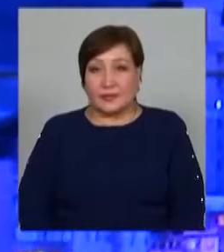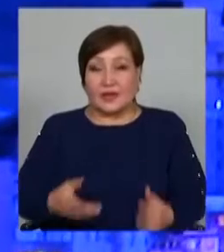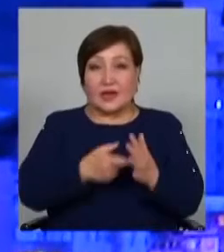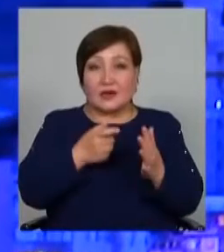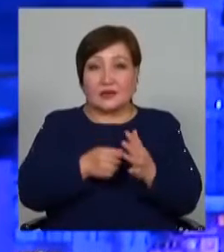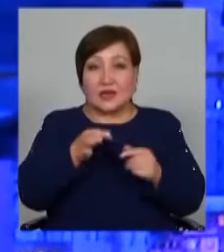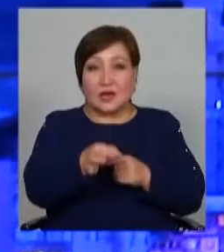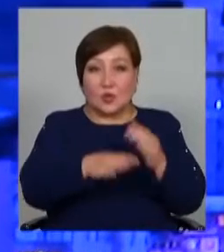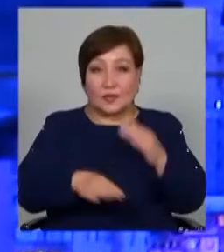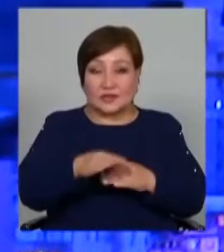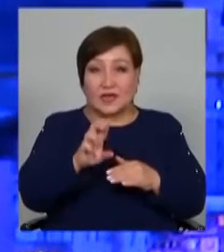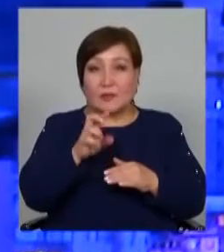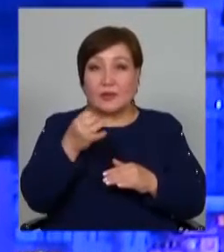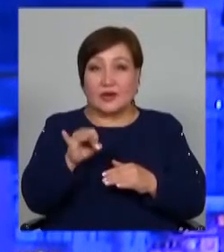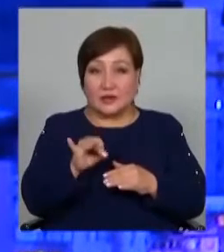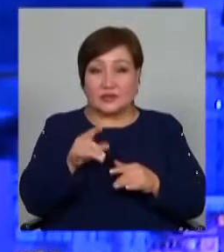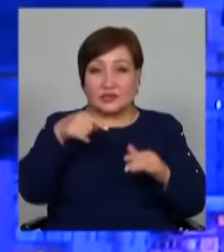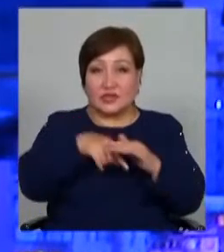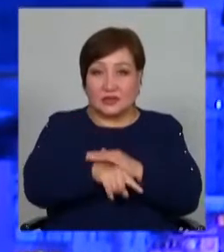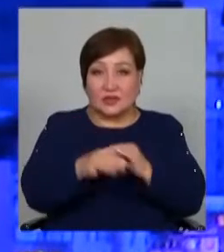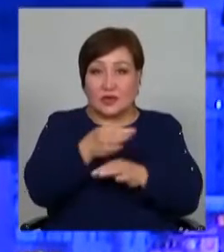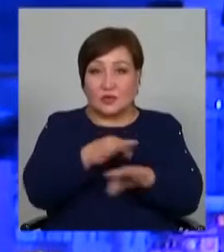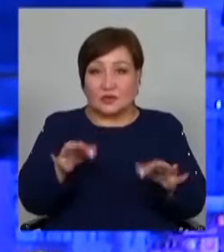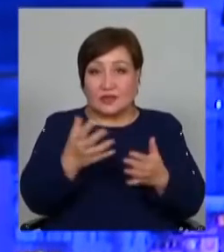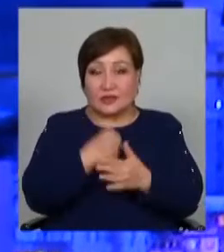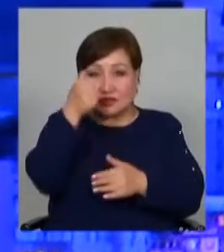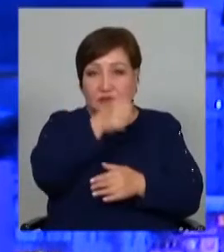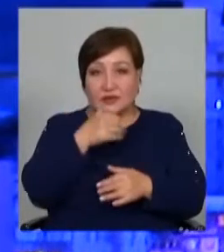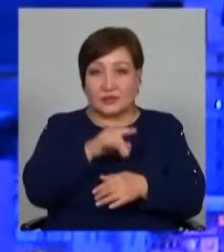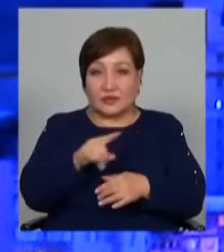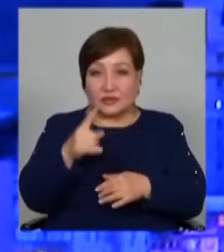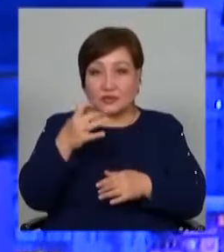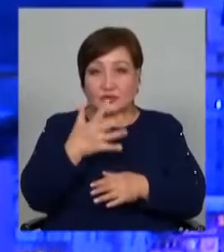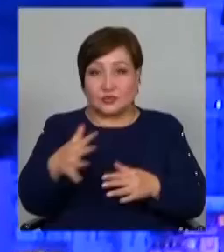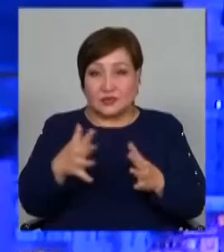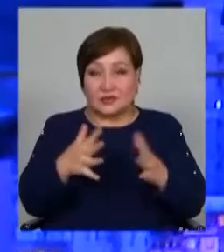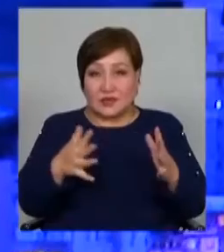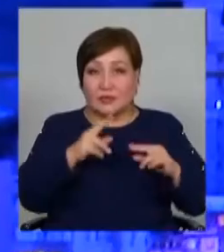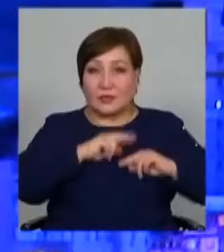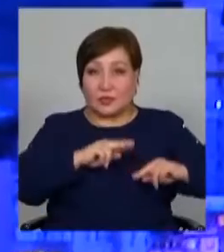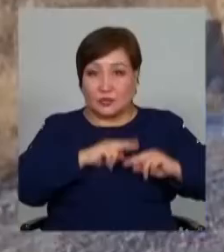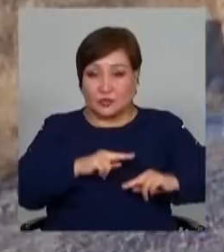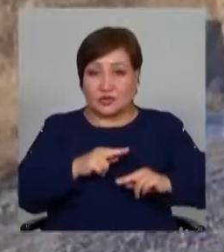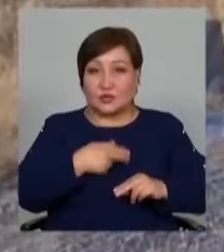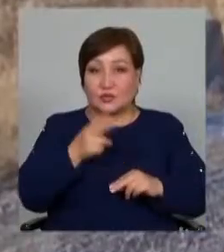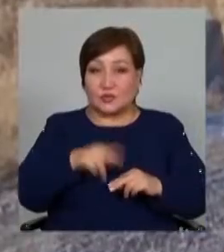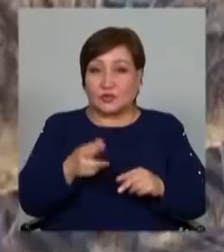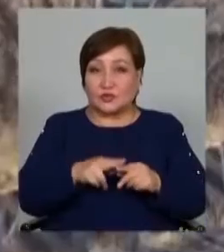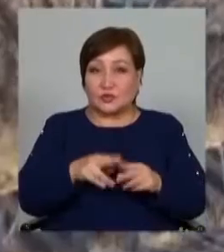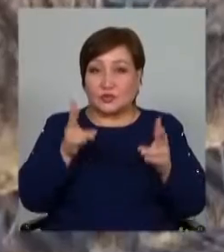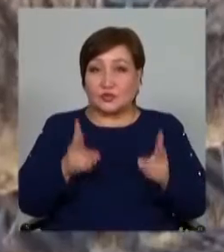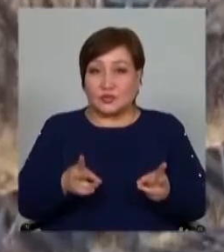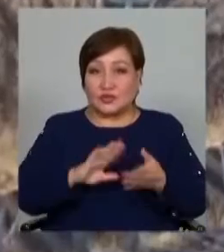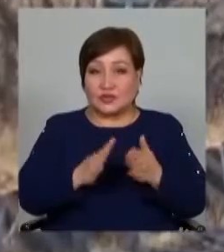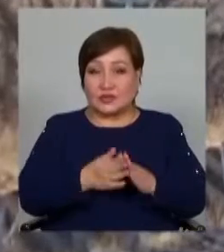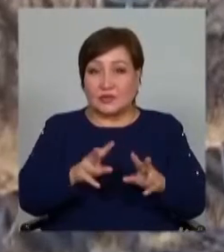Қарағанды облысындағы Абай шахтасында тәуелсіздік алған жылдардан бері 150-ден астам кенші көз жұмған. Ол туралы төтенше жағдайлар министрі